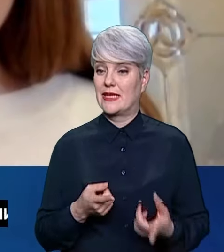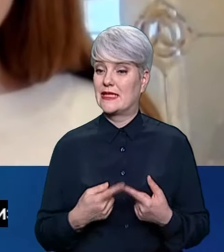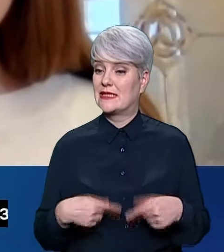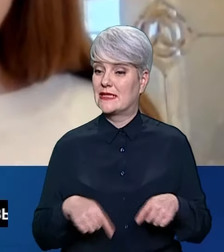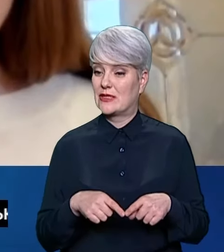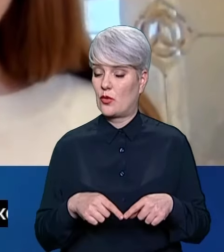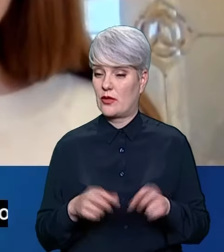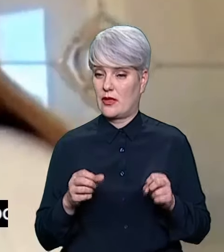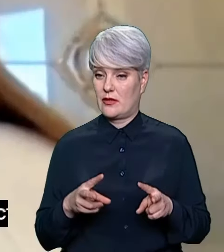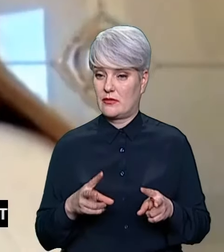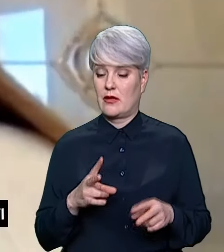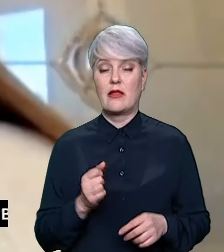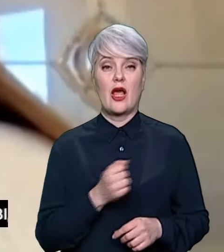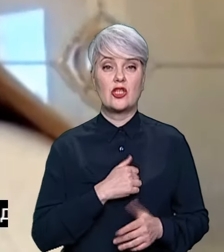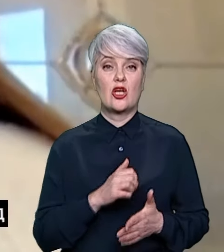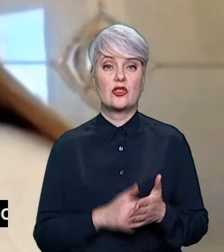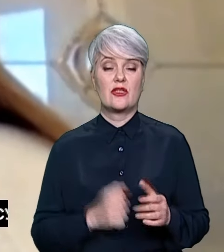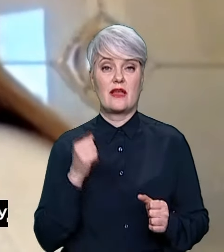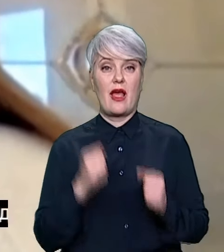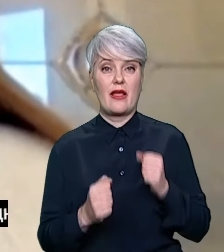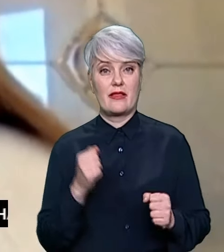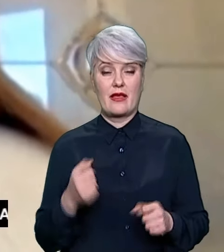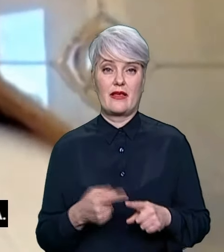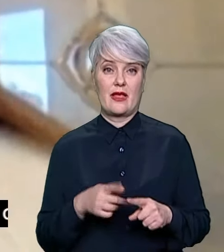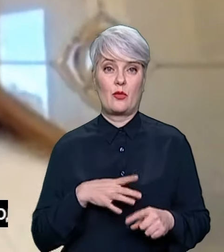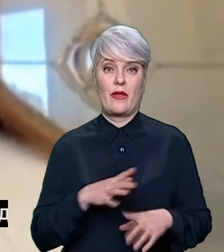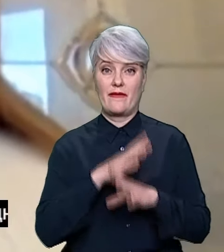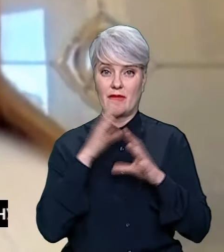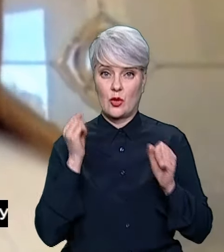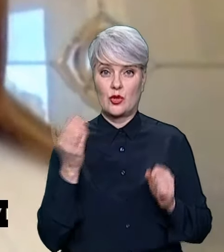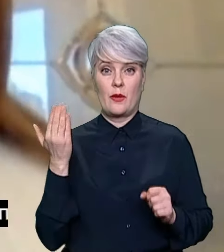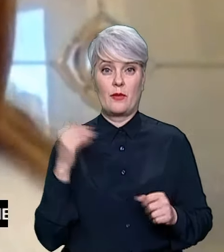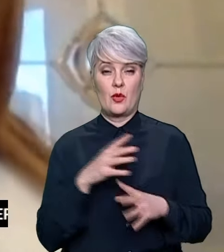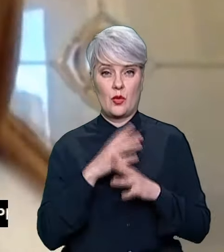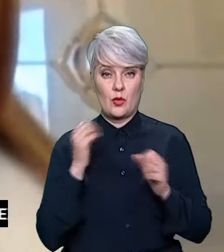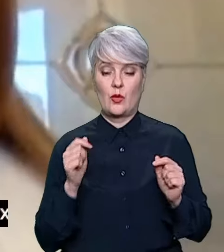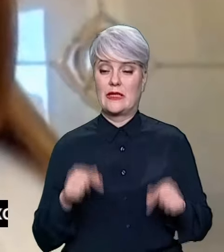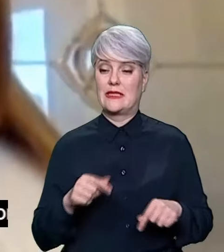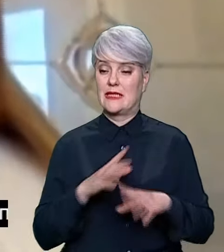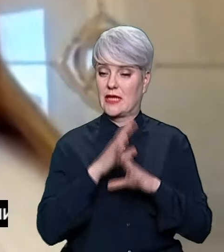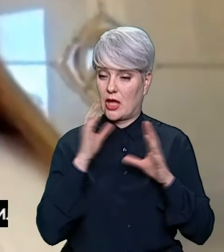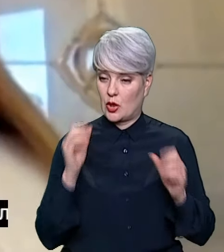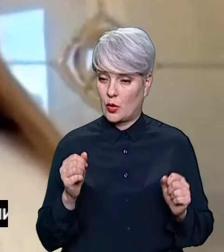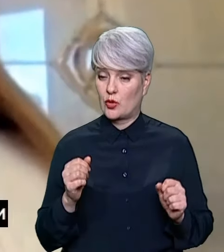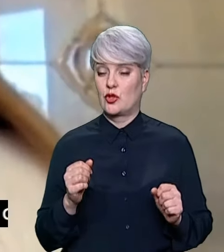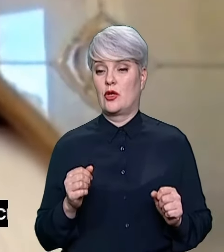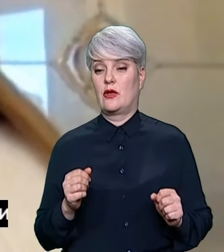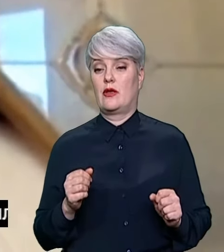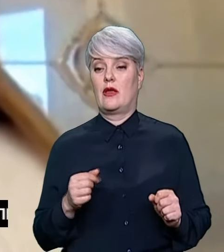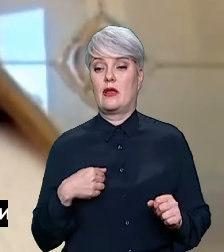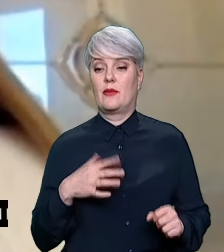ризику? Так, на жаль, через атаки, які були і вночі, і минулої ночі, цієї ночі, і минулої, нам